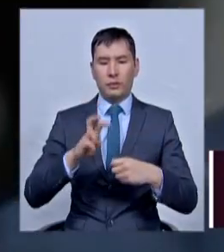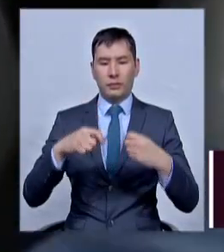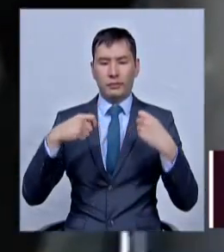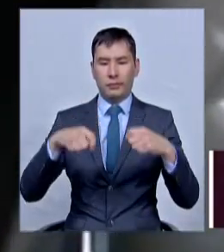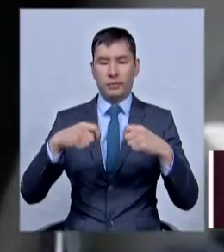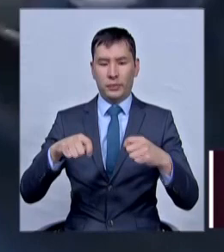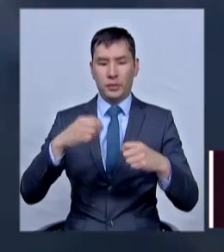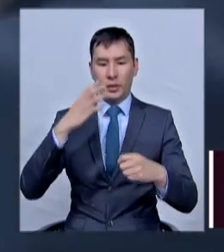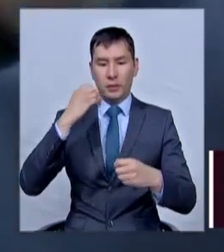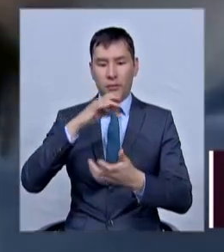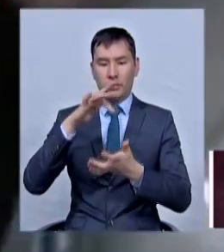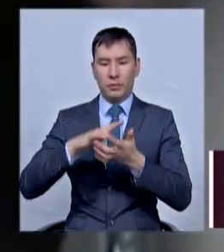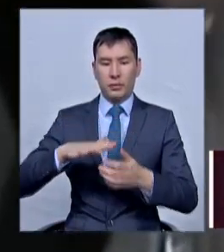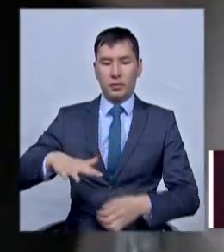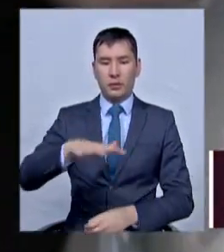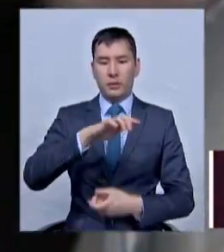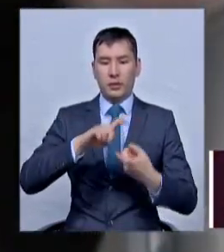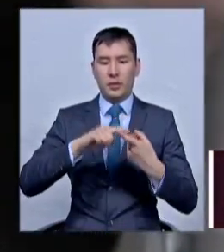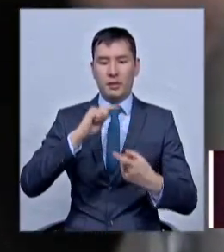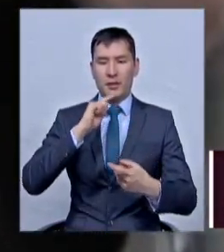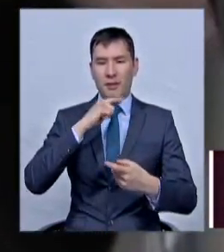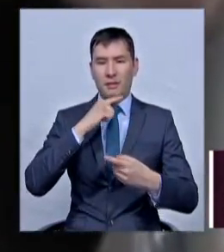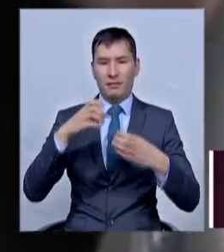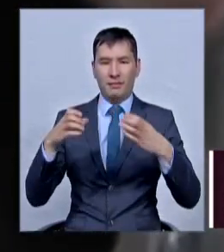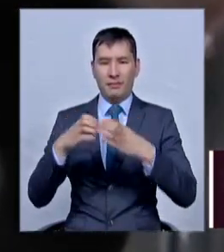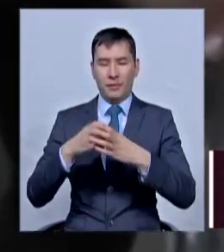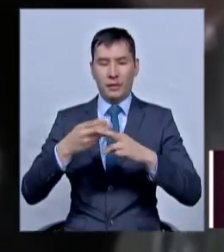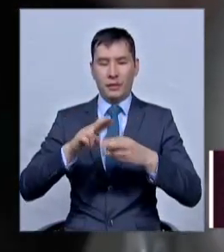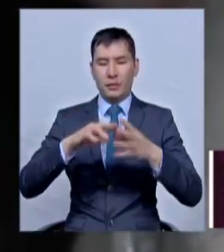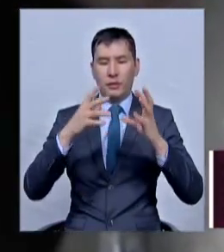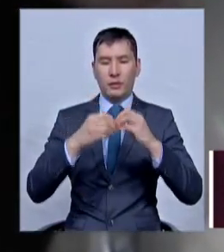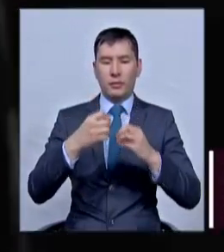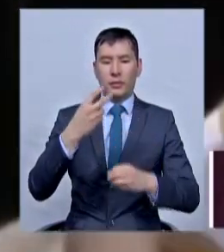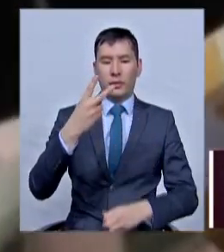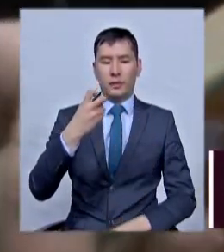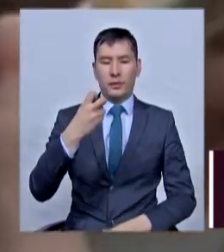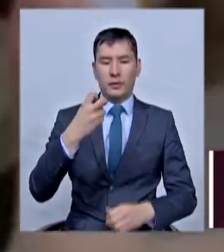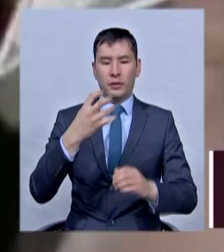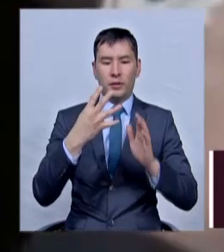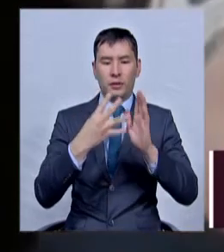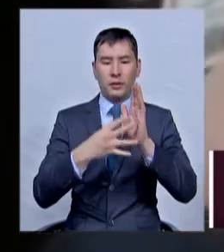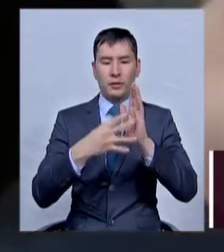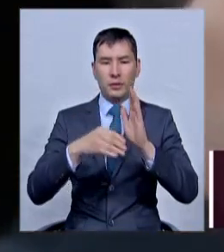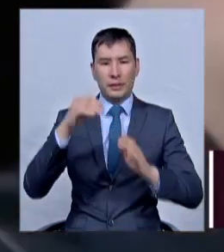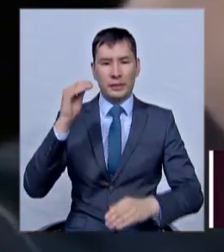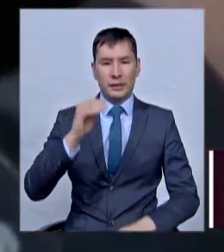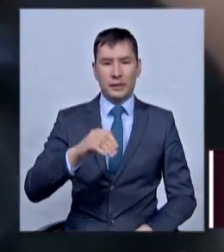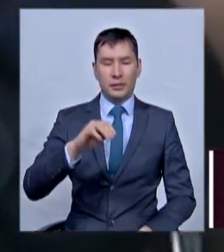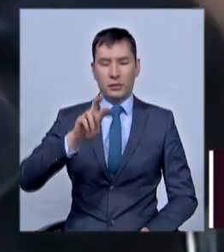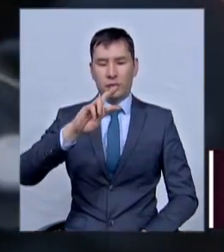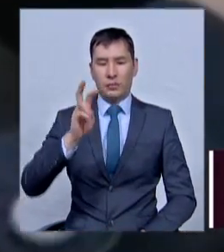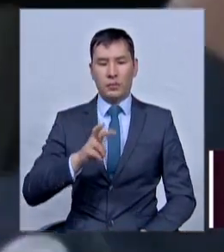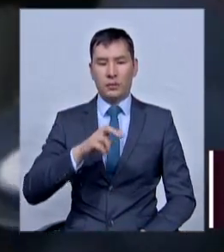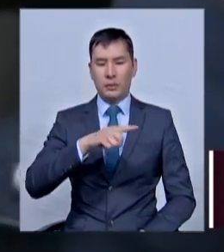комитетінің Алматы қаласы бойынша экономикалық тергеу департаменті жалпы сомасы 293.200 ақш долларын бірнеше рет